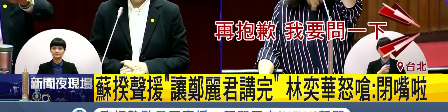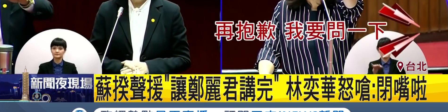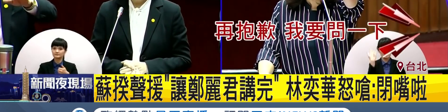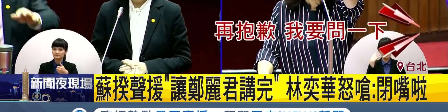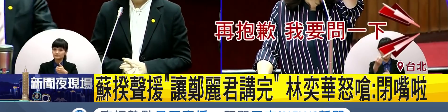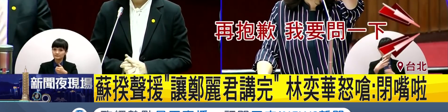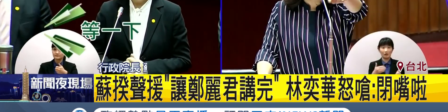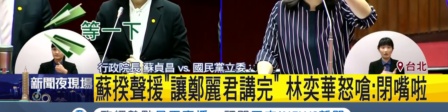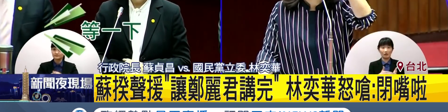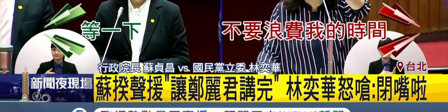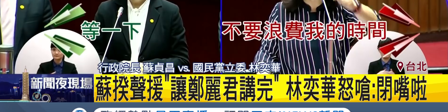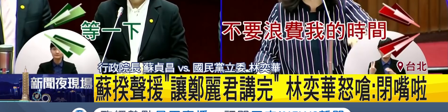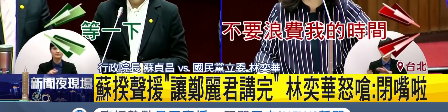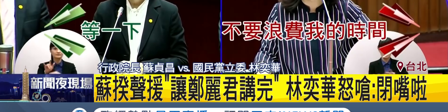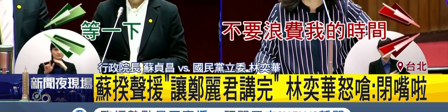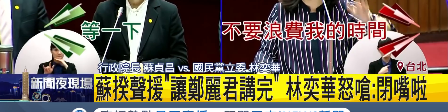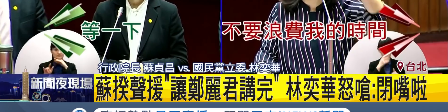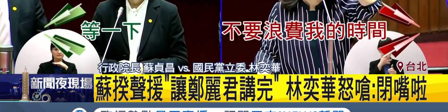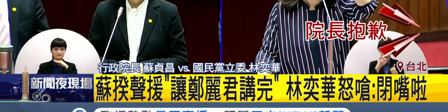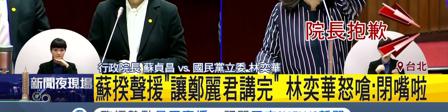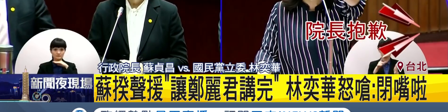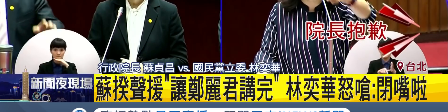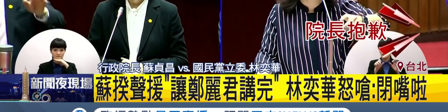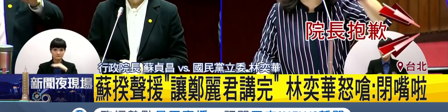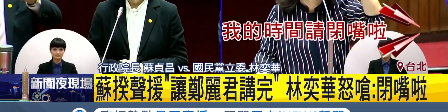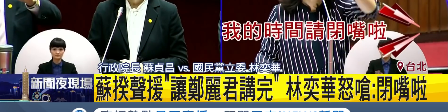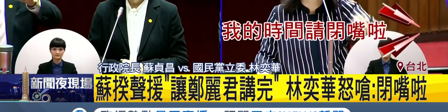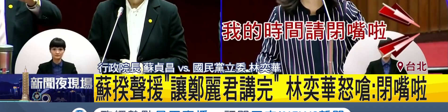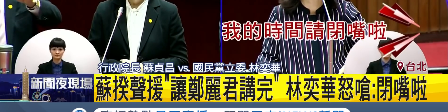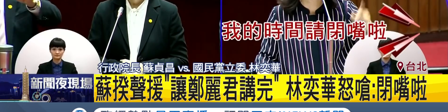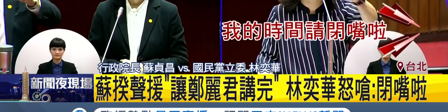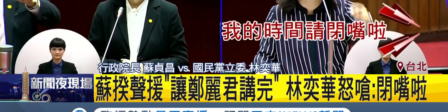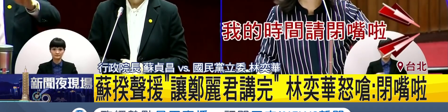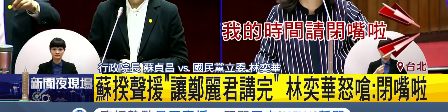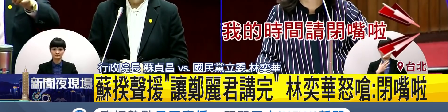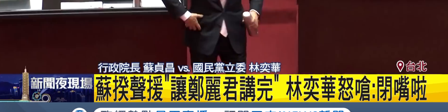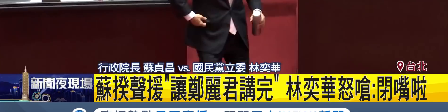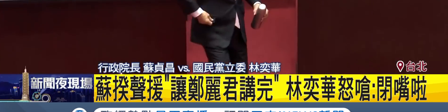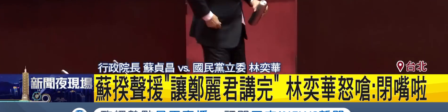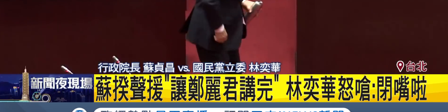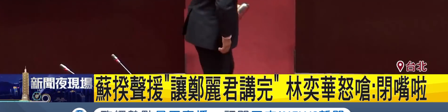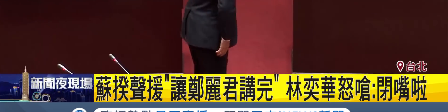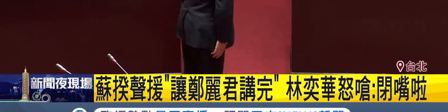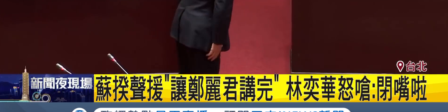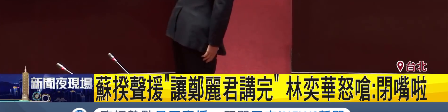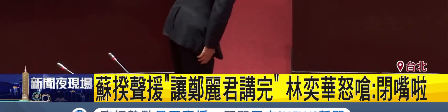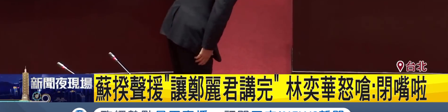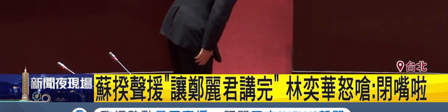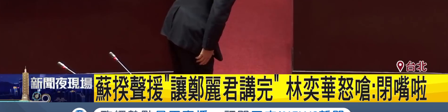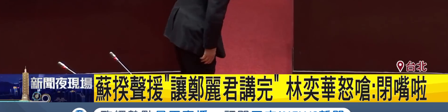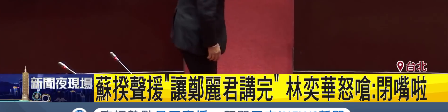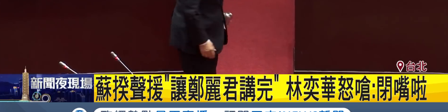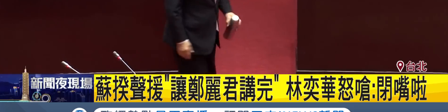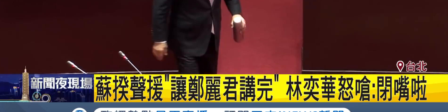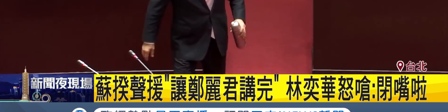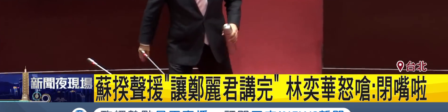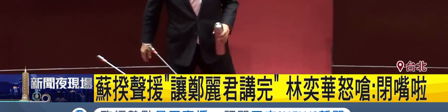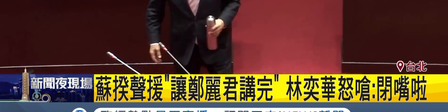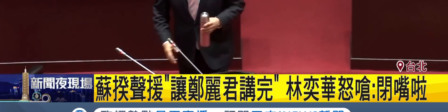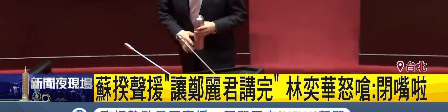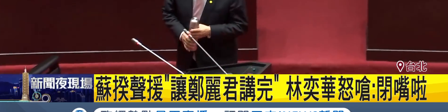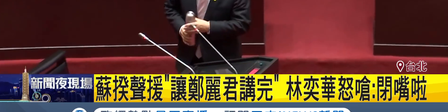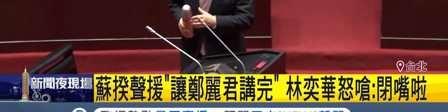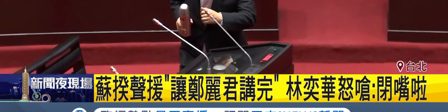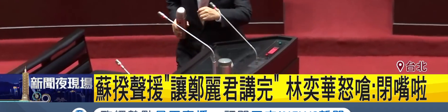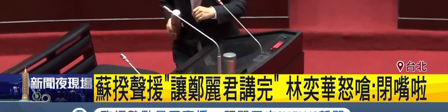再抱歉，我要问一下， 等一下， 不要浪费我的时间。院长，抱歉，我的时间，请闭嘴啦。 行政院长苏贞昌原本想缓颊，却被